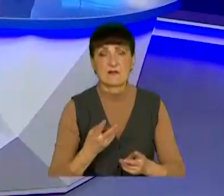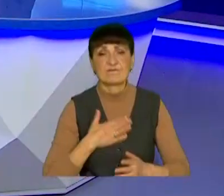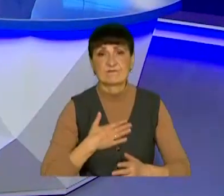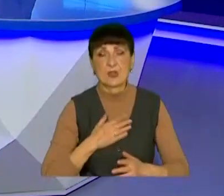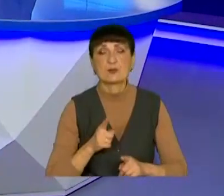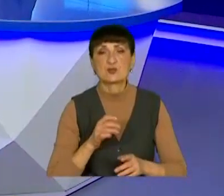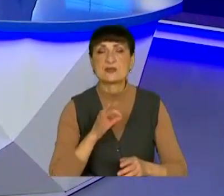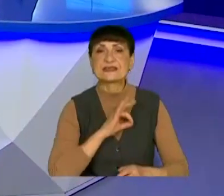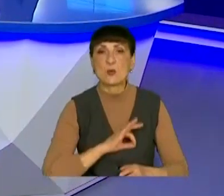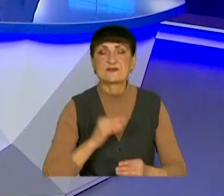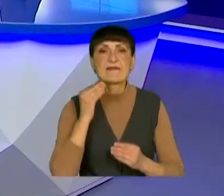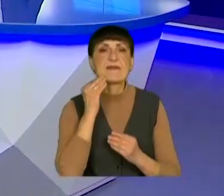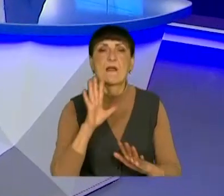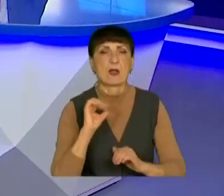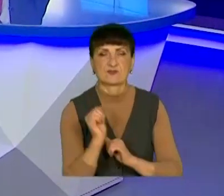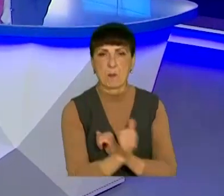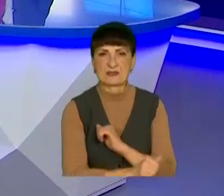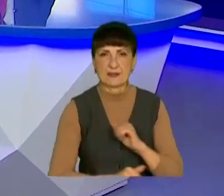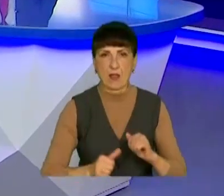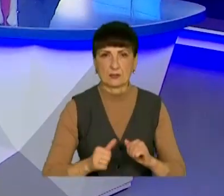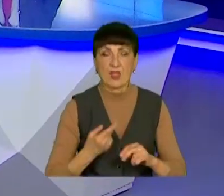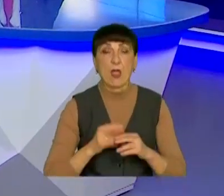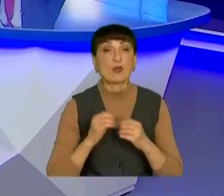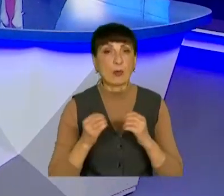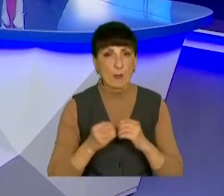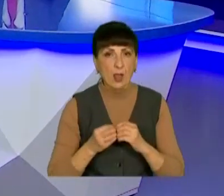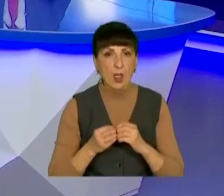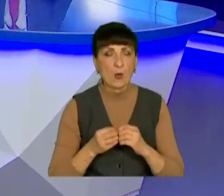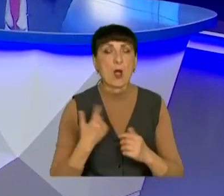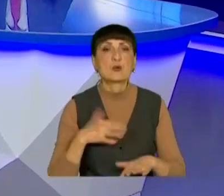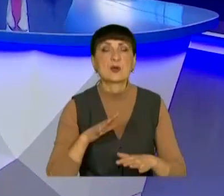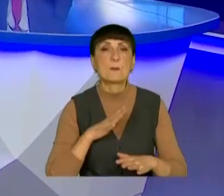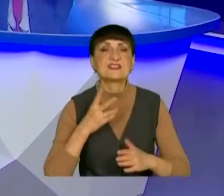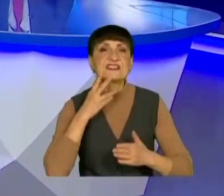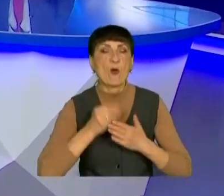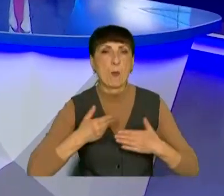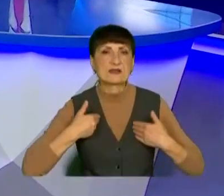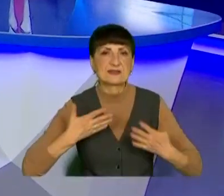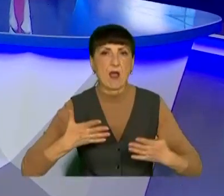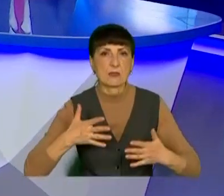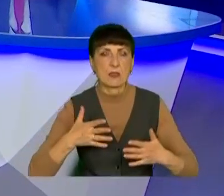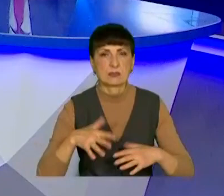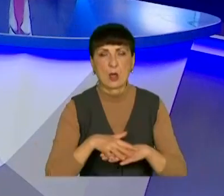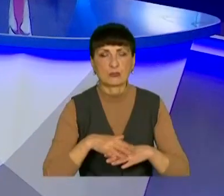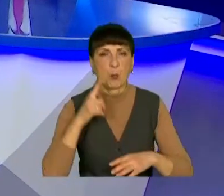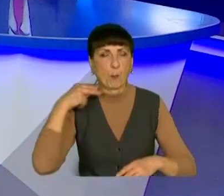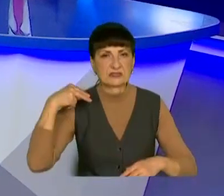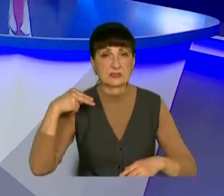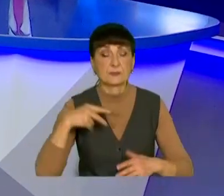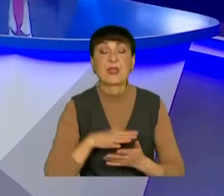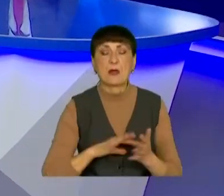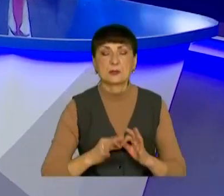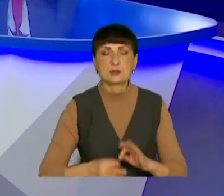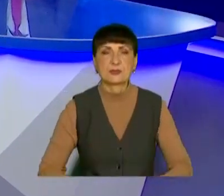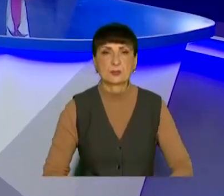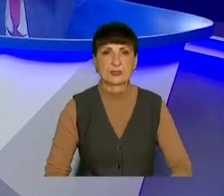из-за использования некачественных материалов. Эту проблему, напомню, затронул в своем послании президент. В теме разбиралась Мира Альжанова.